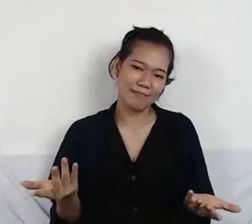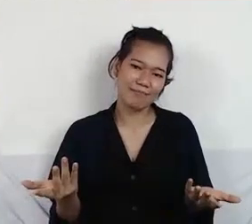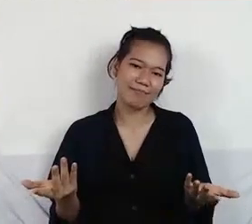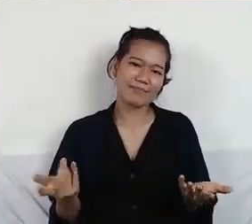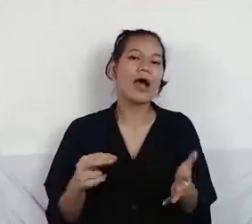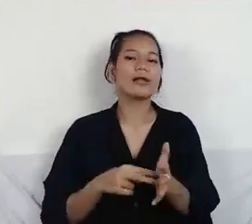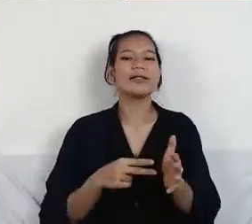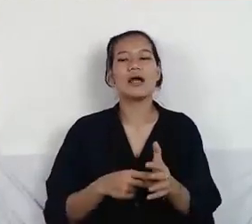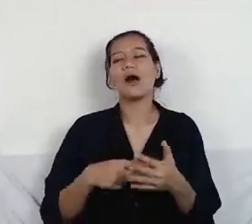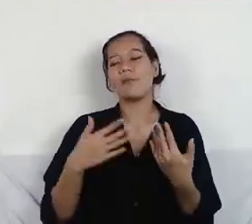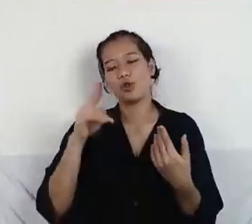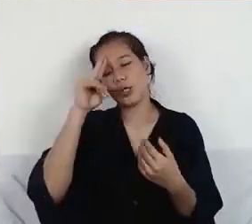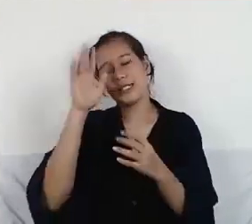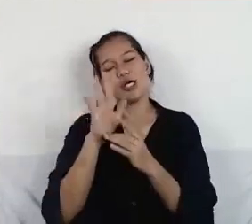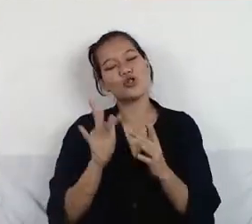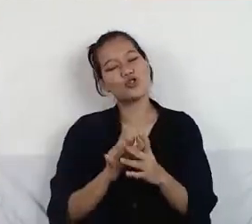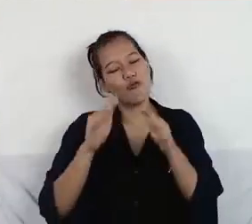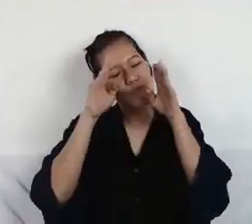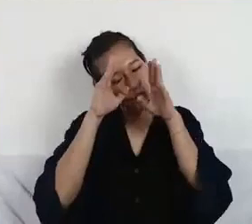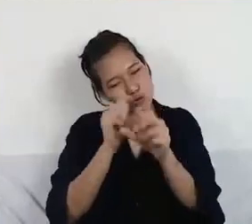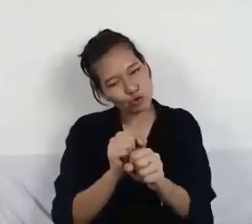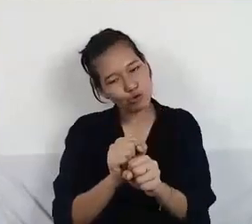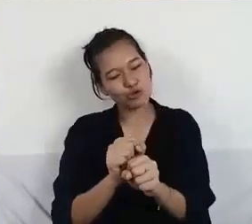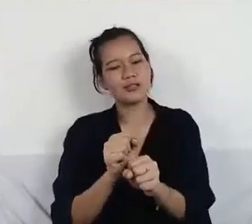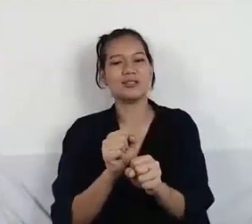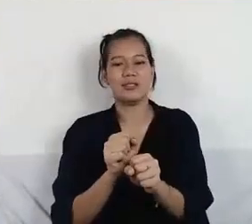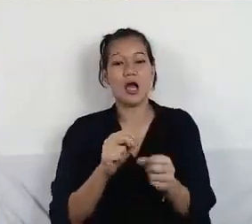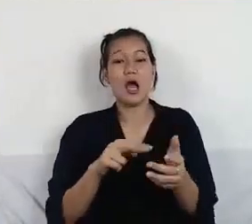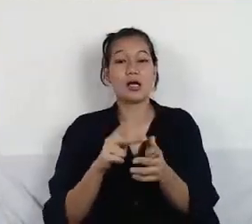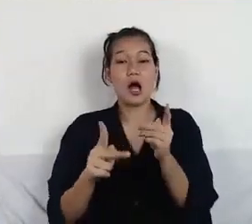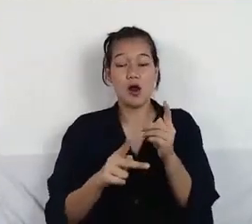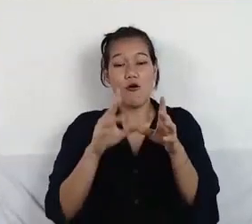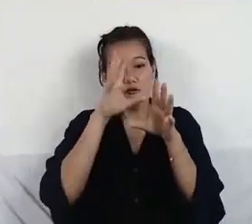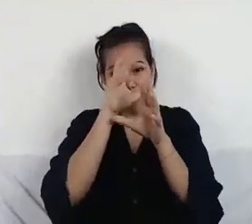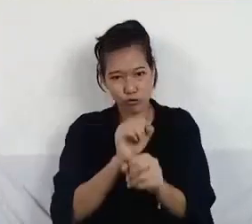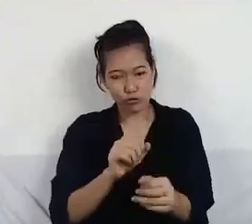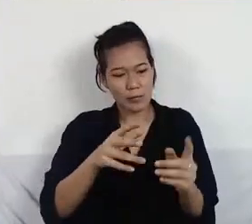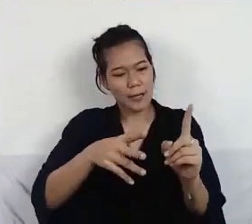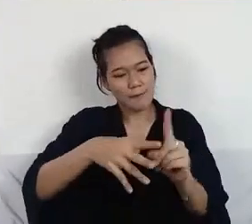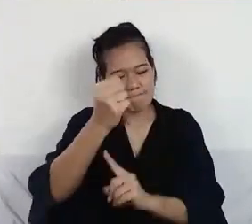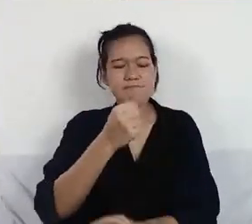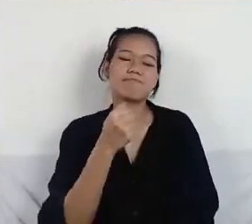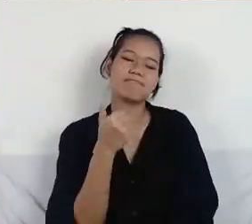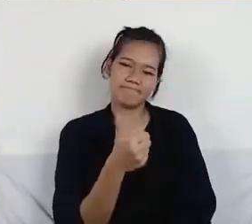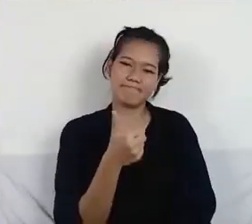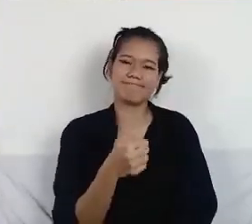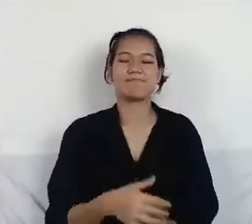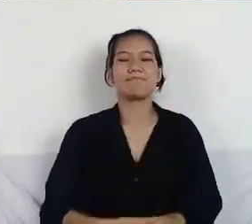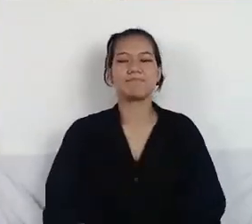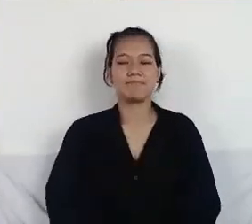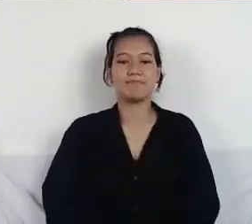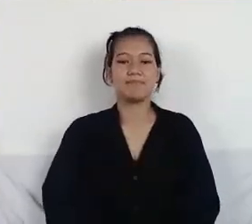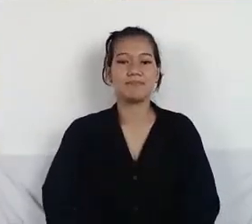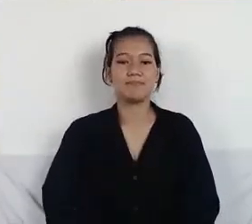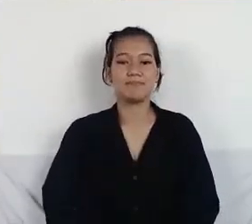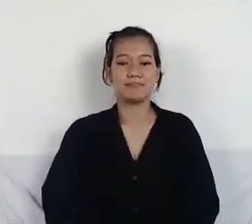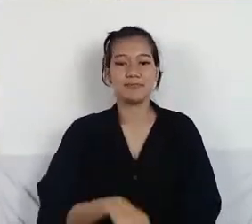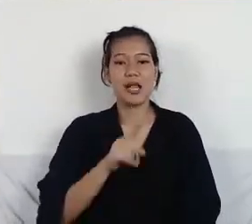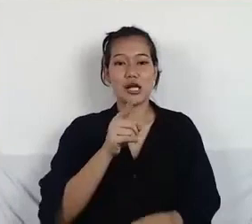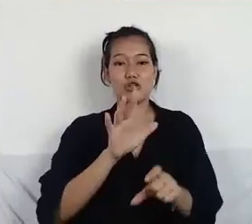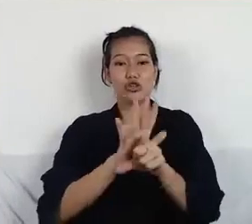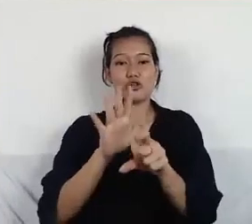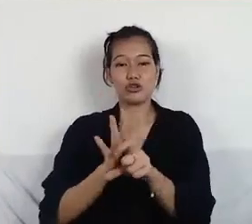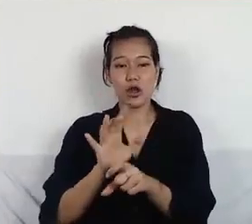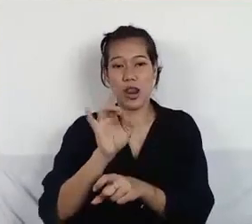mengajarkan fokus. Kalau kamu fokus, maka itu yang akan kamu capai. Ya. Bahkan contoh-contoh yang